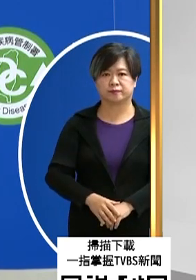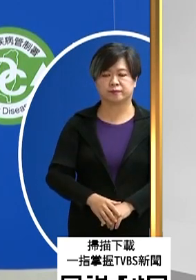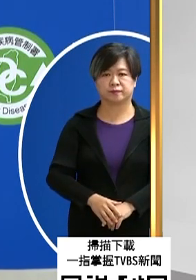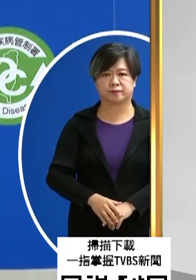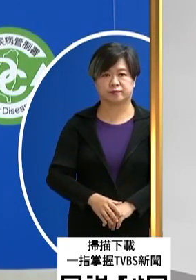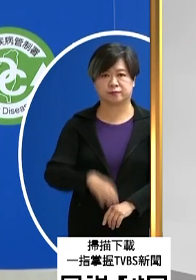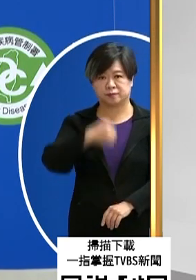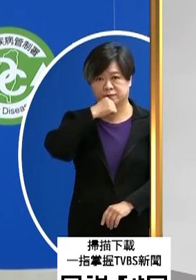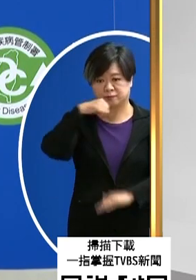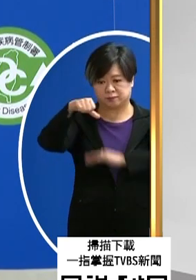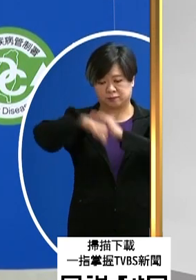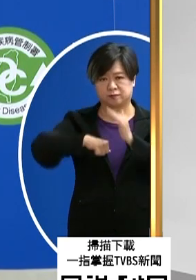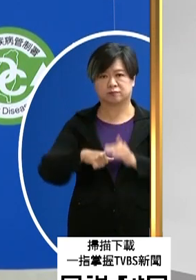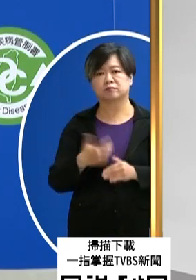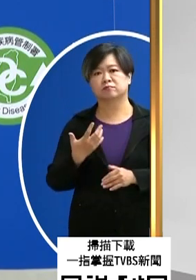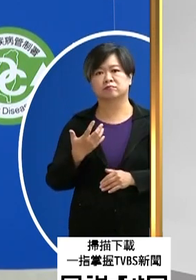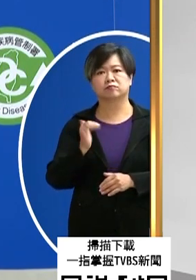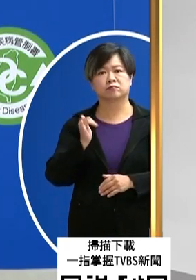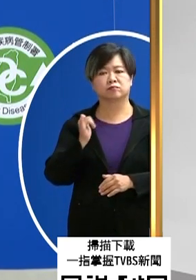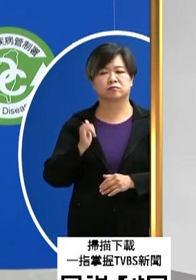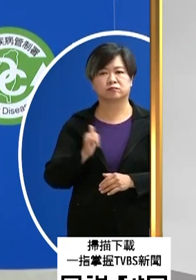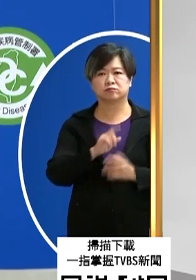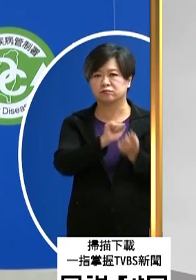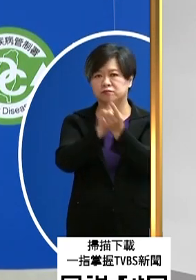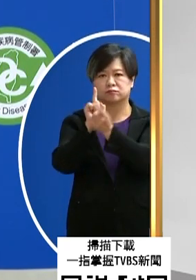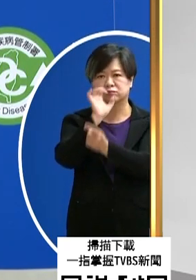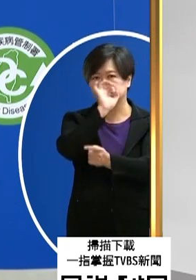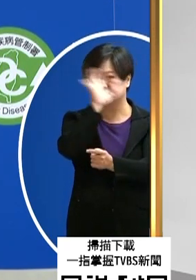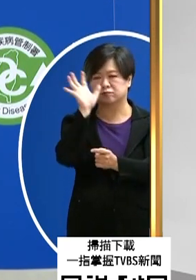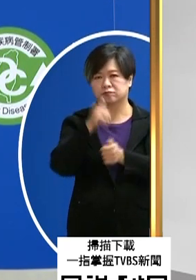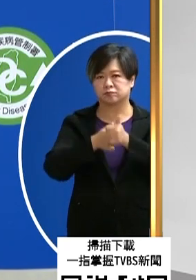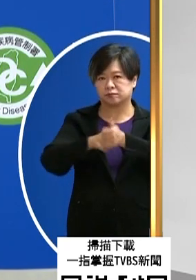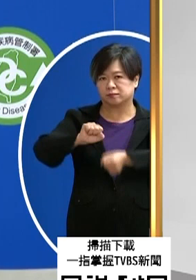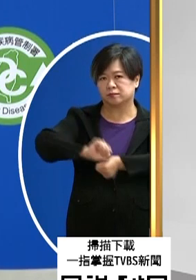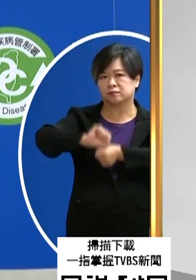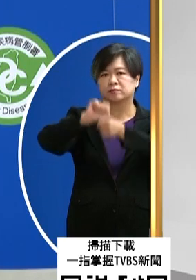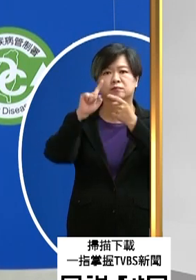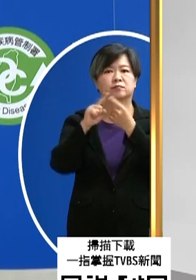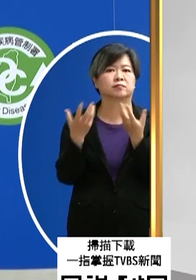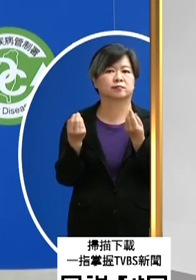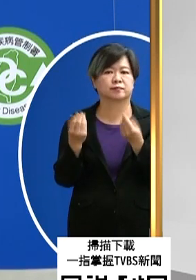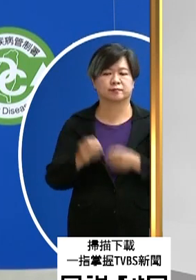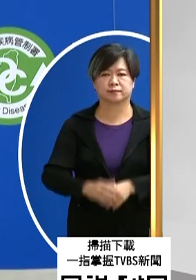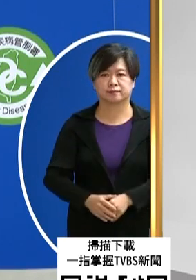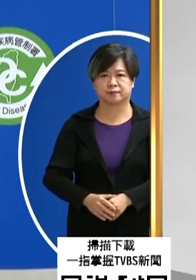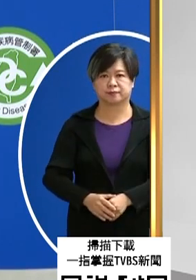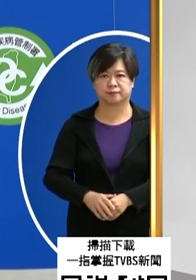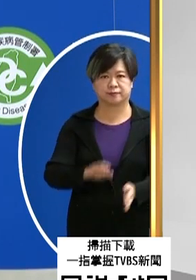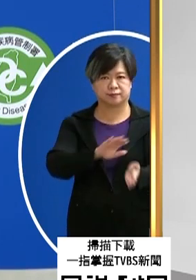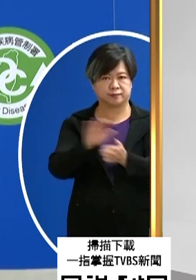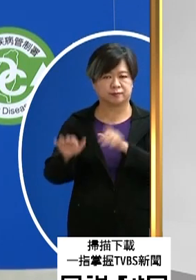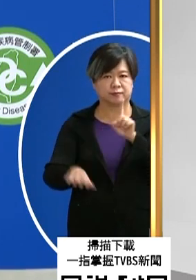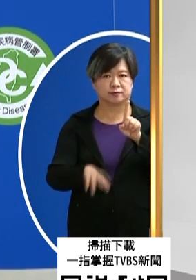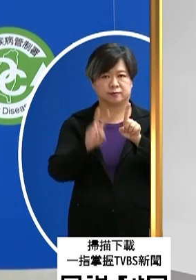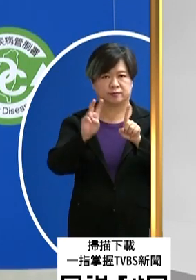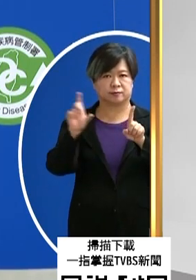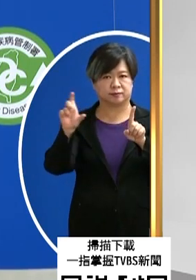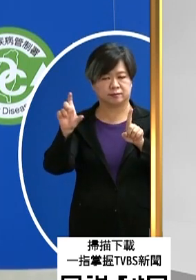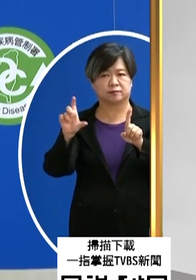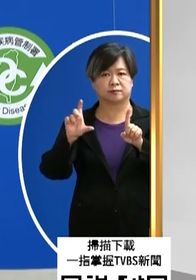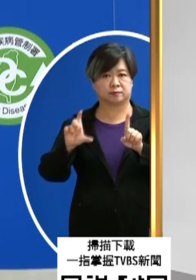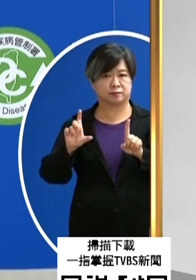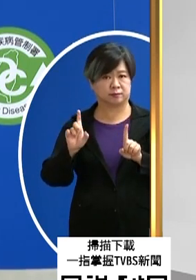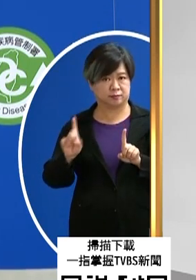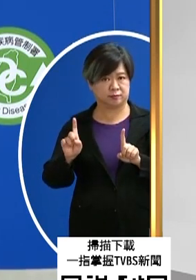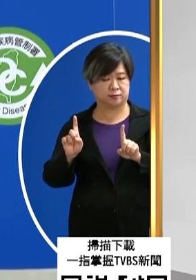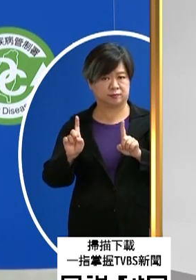会的啊，那现在情况比那个时候还要紧急耶。那为什么不能够恢复以前的动态开记者会呢？一定要到下午2点才开